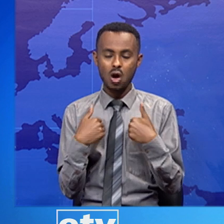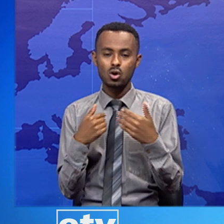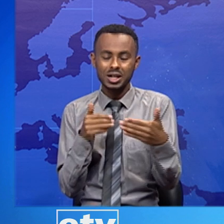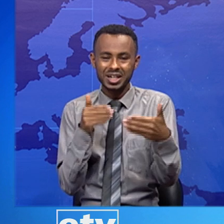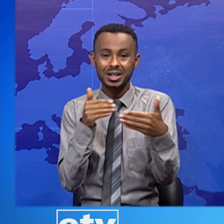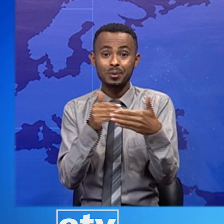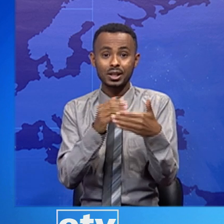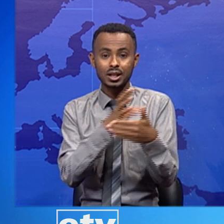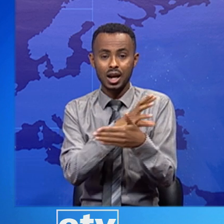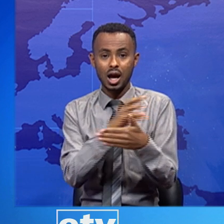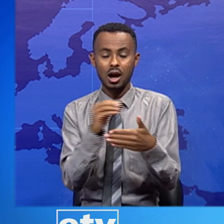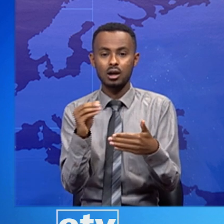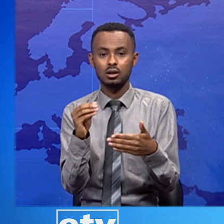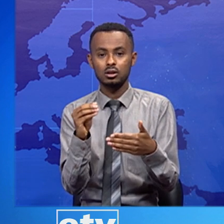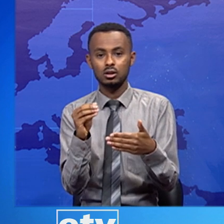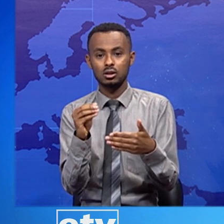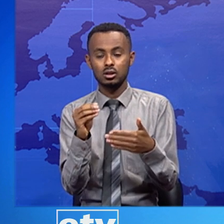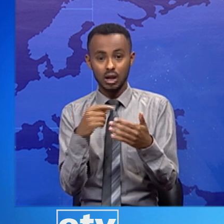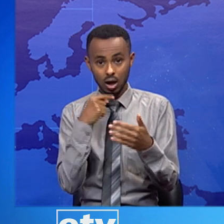አካል ጉዳተኞች ጋር ያና ቅርበትና